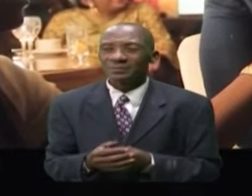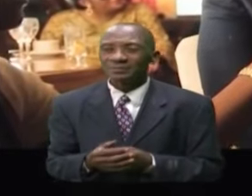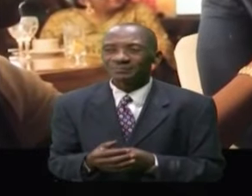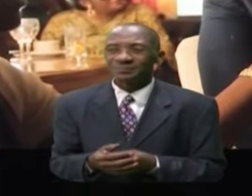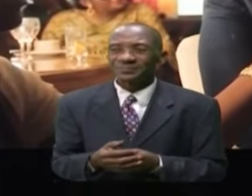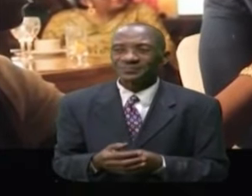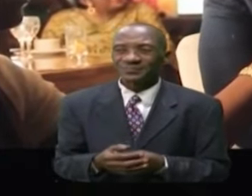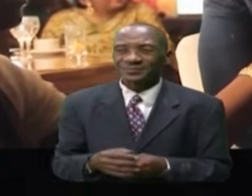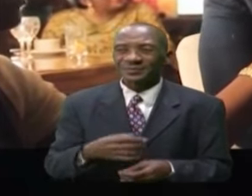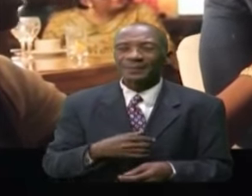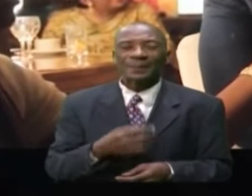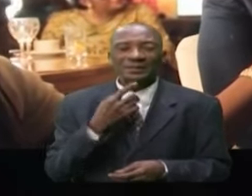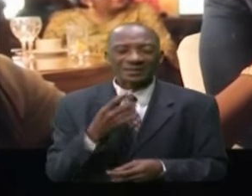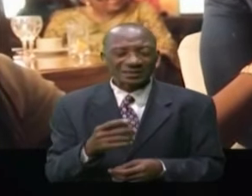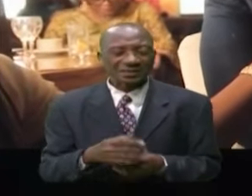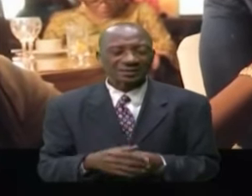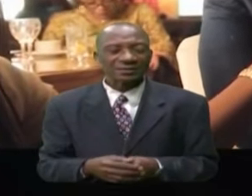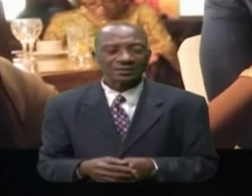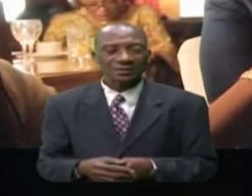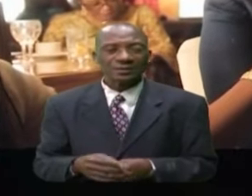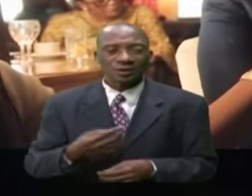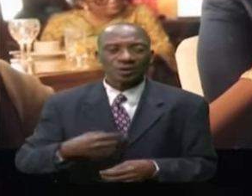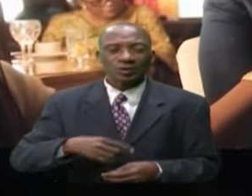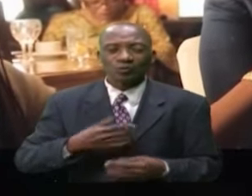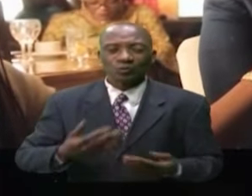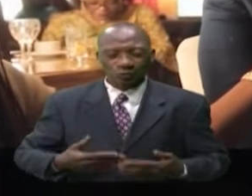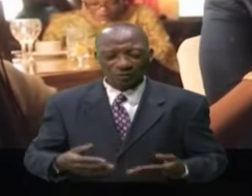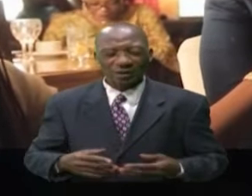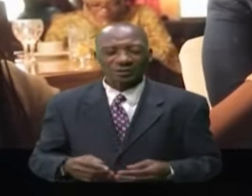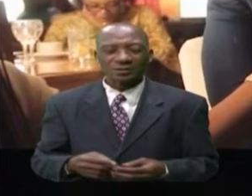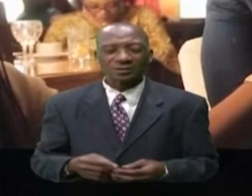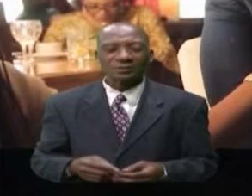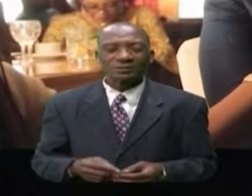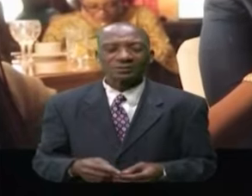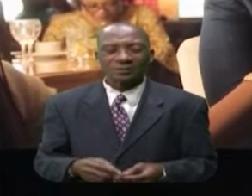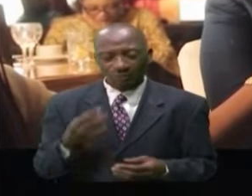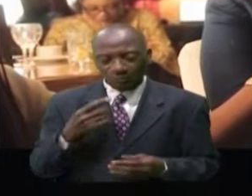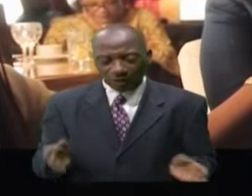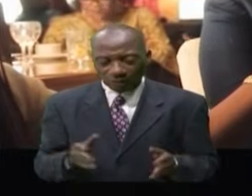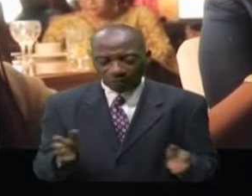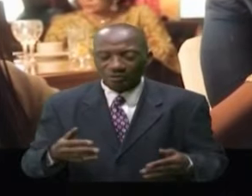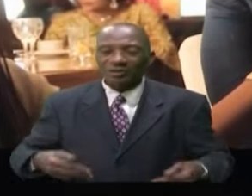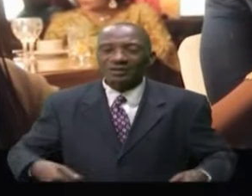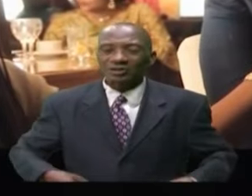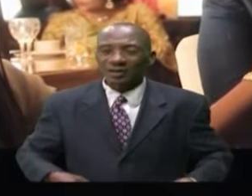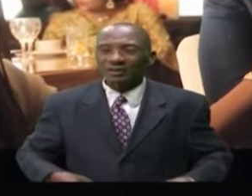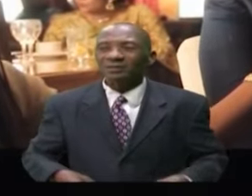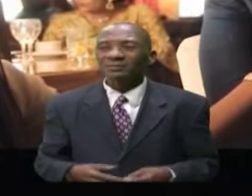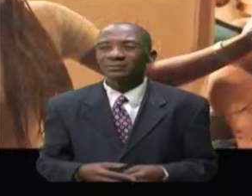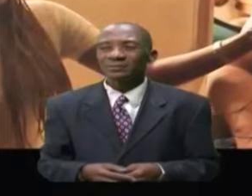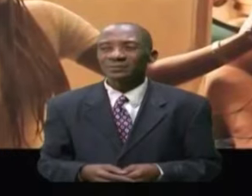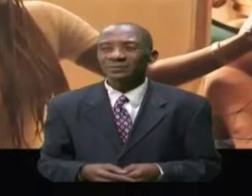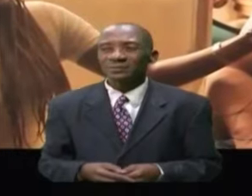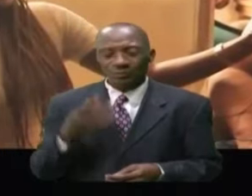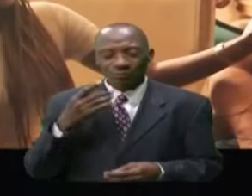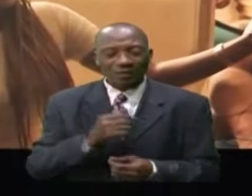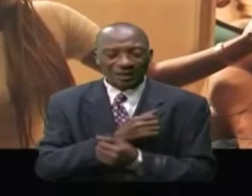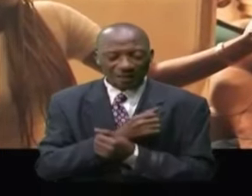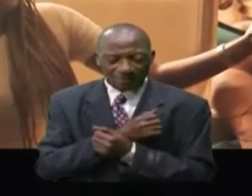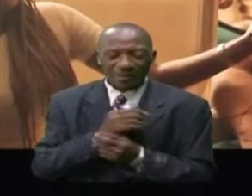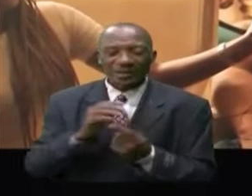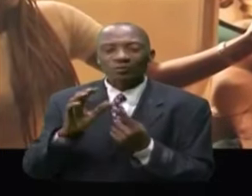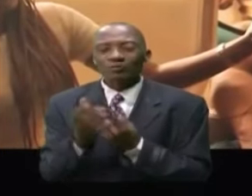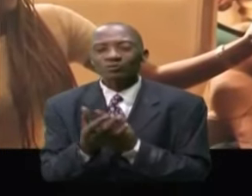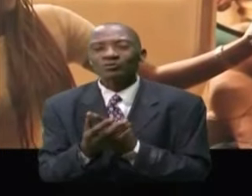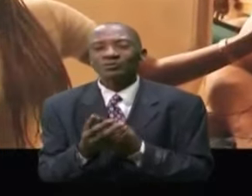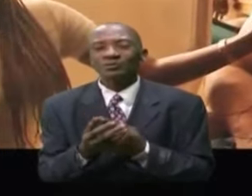paix, donc c'est pour ça que je suis la présidente de World Foundation qui regroupe tous les artisans de paix. Je suis ici comme un membre